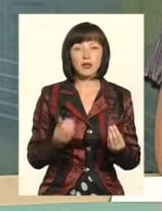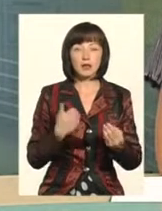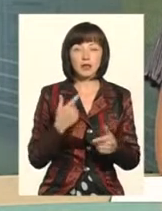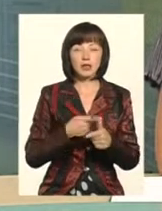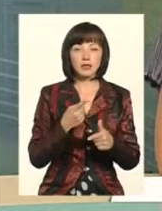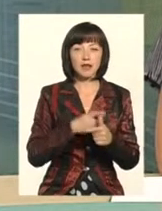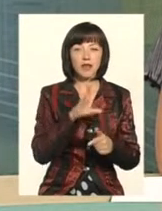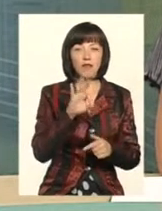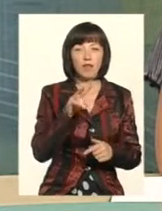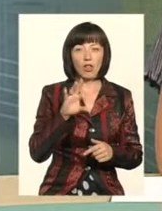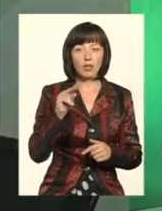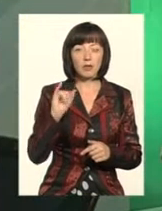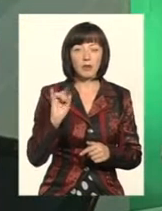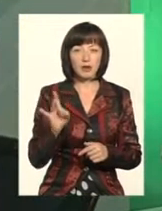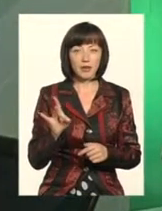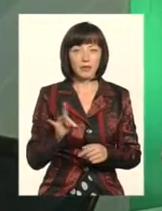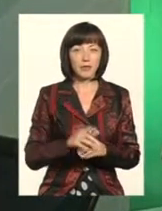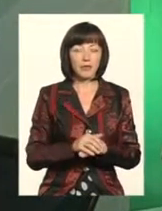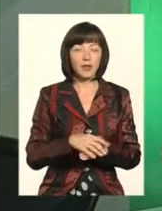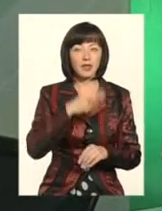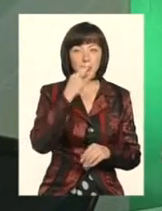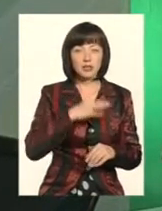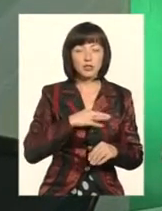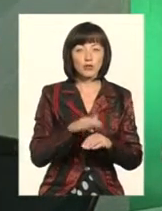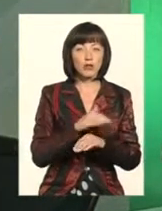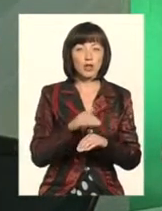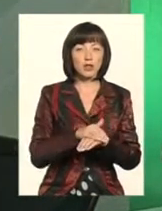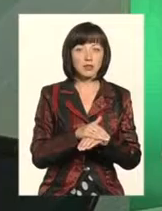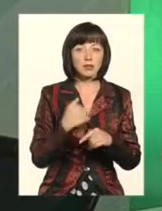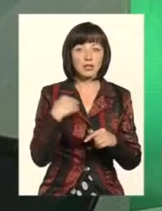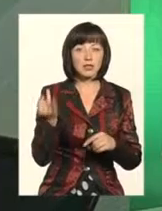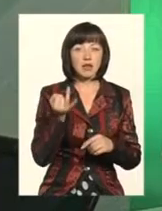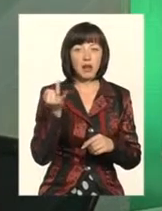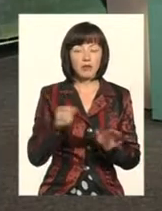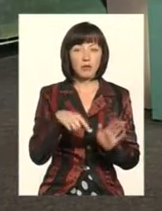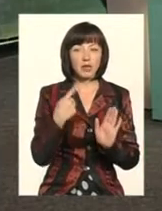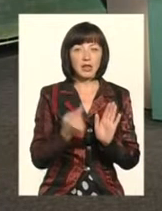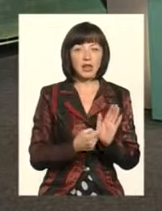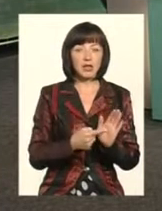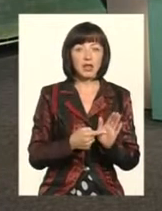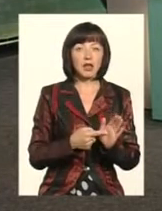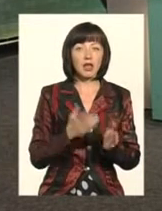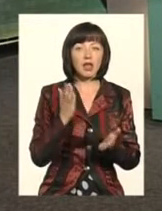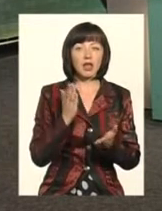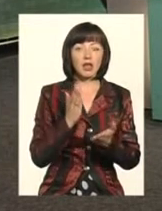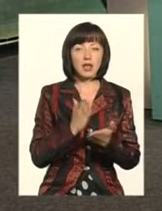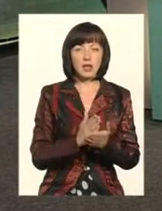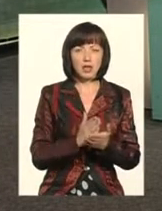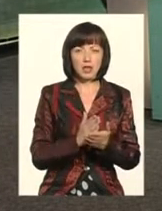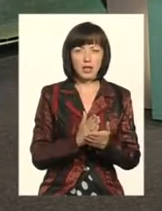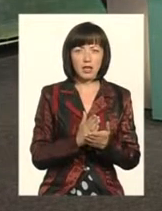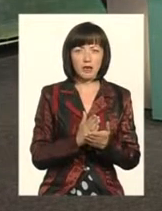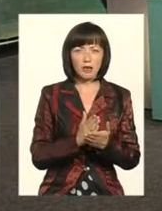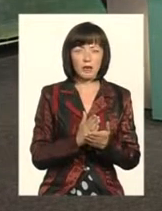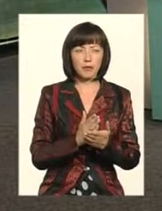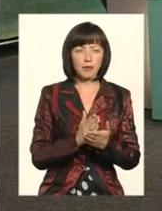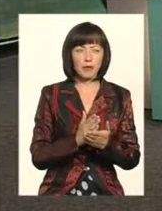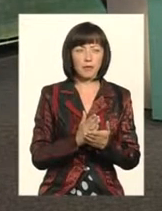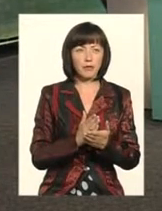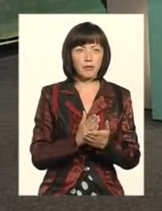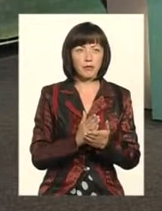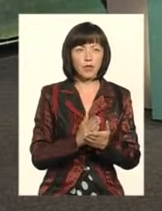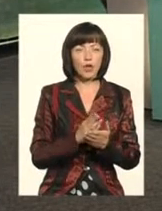звати Володимир. Доброго дня. Скажіть, будь ласка, мене цікавить таке питання. Є хутір Дубівський, це